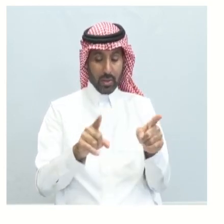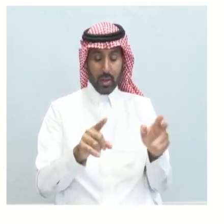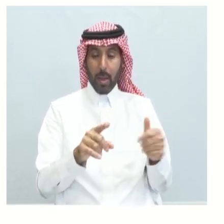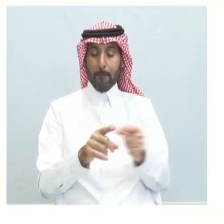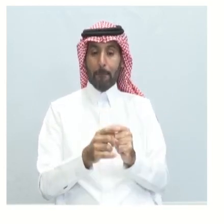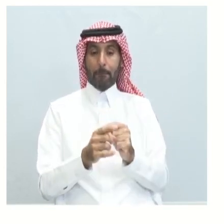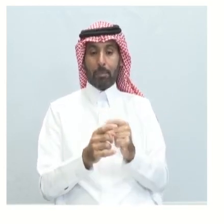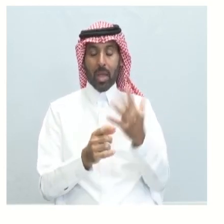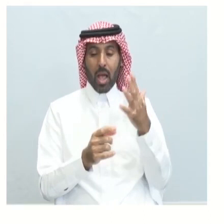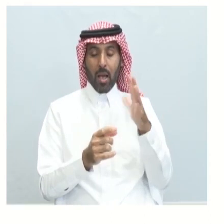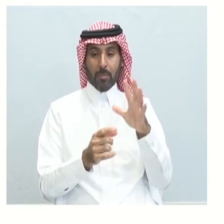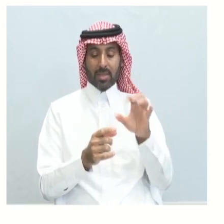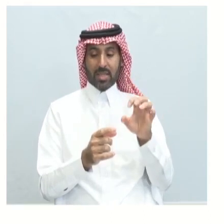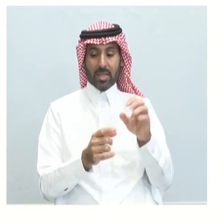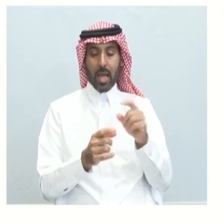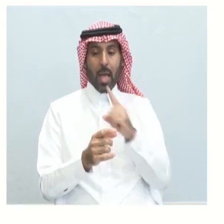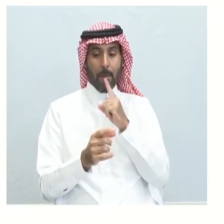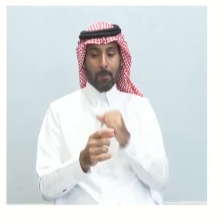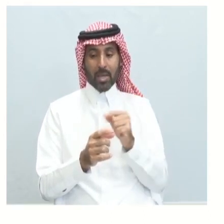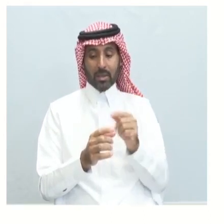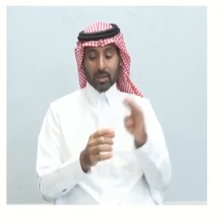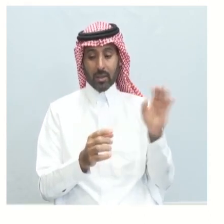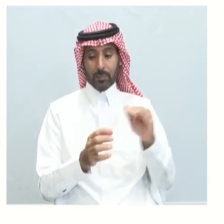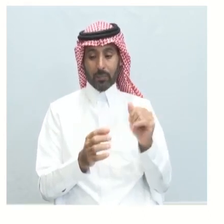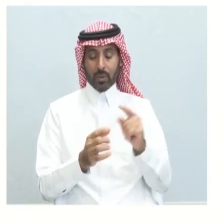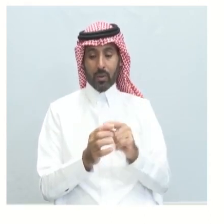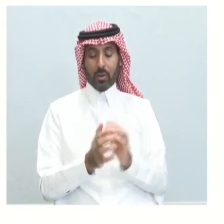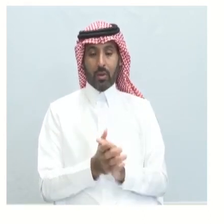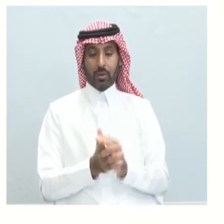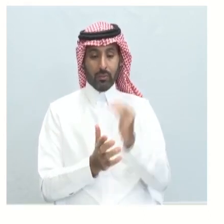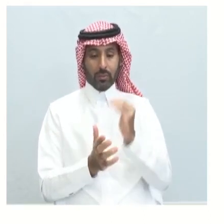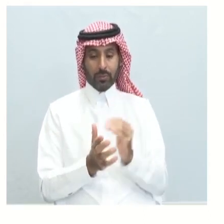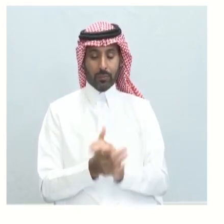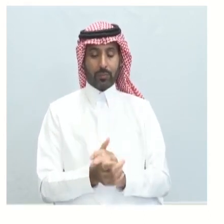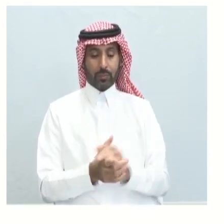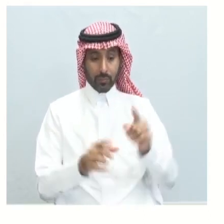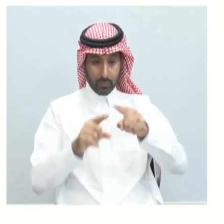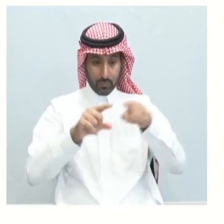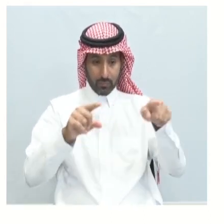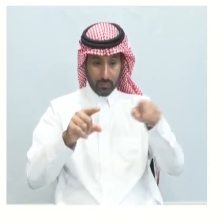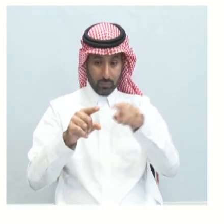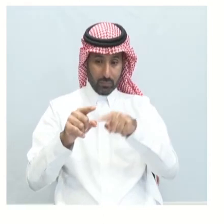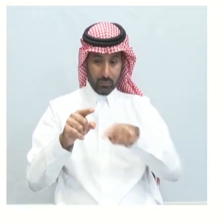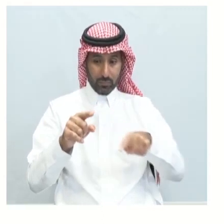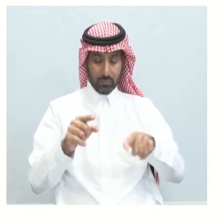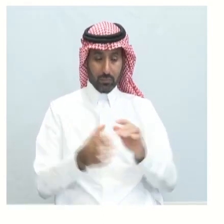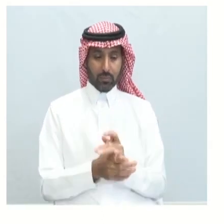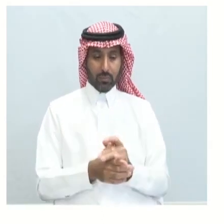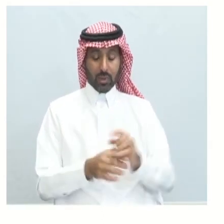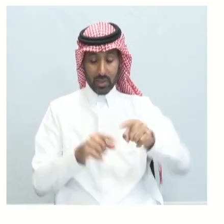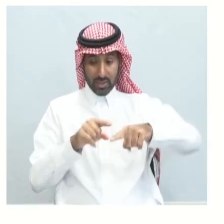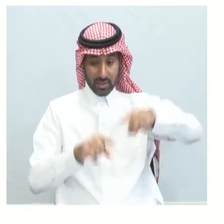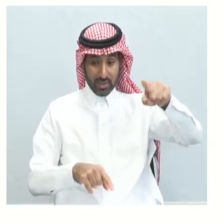الجنوب يراوح اتساعه ما بين 200 و 250 كر بينما يصل اقصى